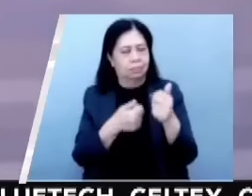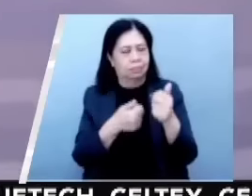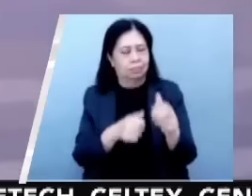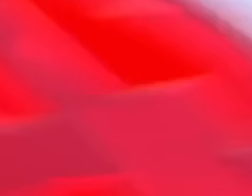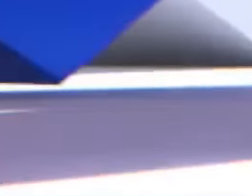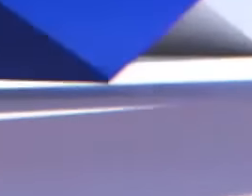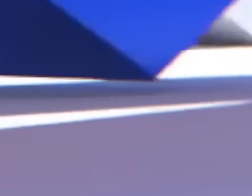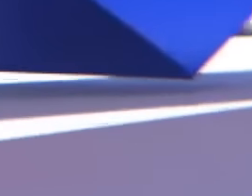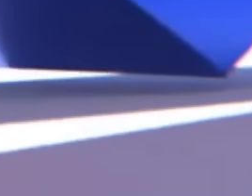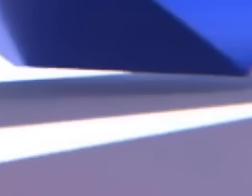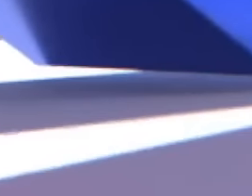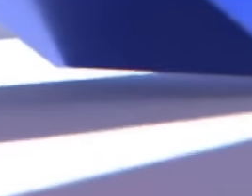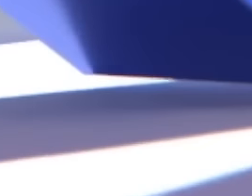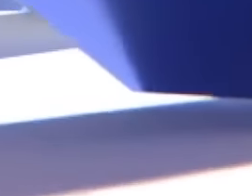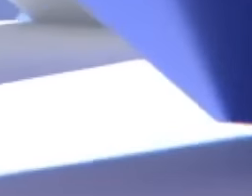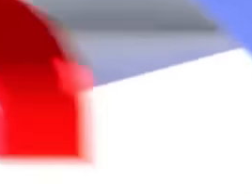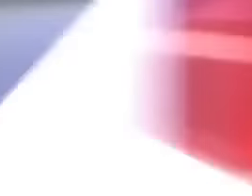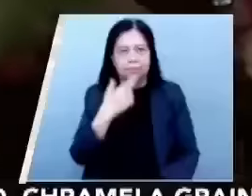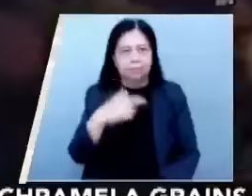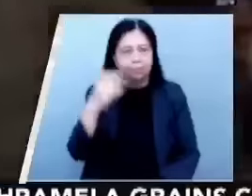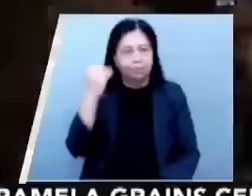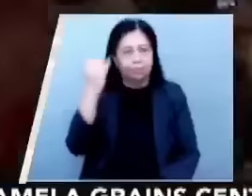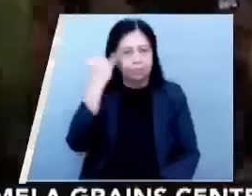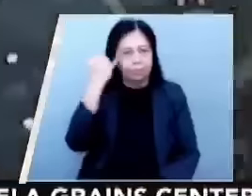JP Soriano.